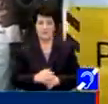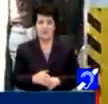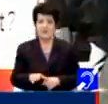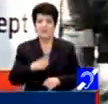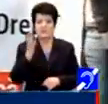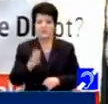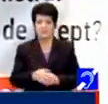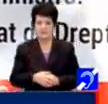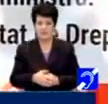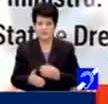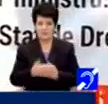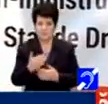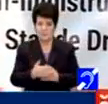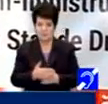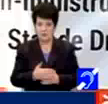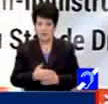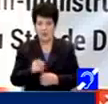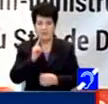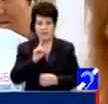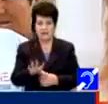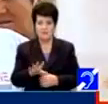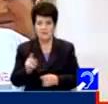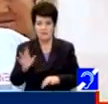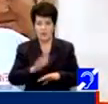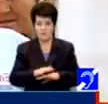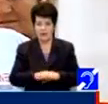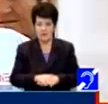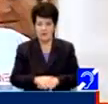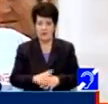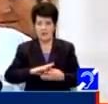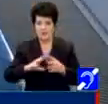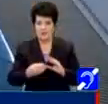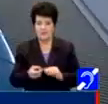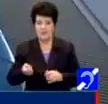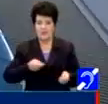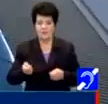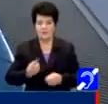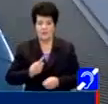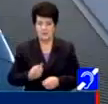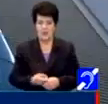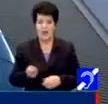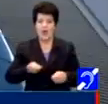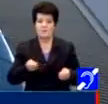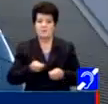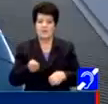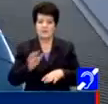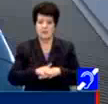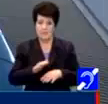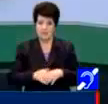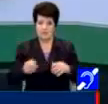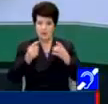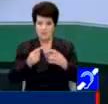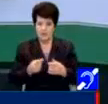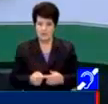pe dosarul penal cu cazul de neglijență a băncii. Deci așteptăm rezultatele de la guvern. Între timp, administrația băncii a